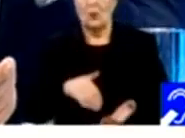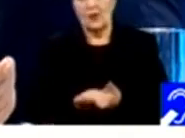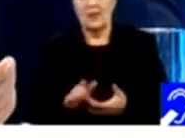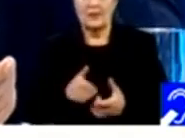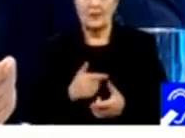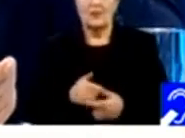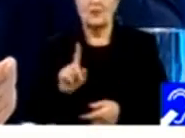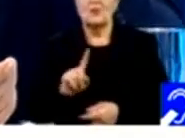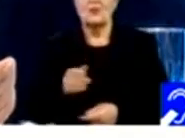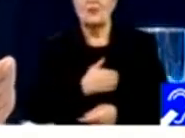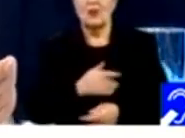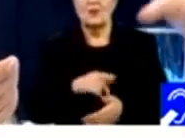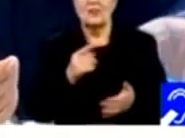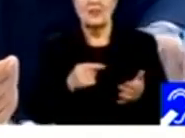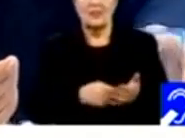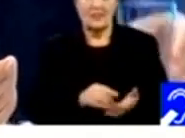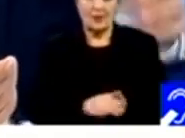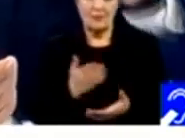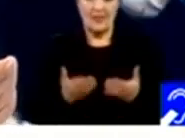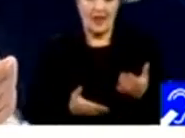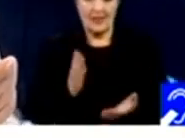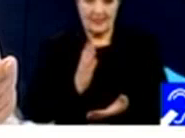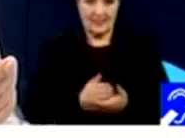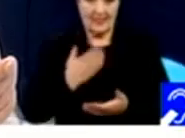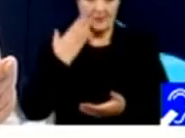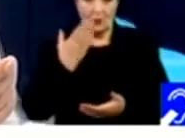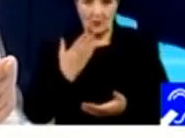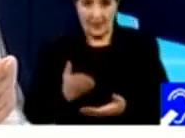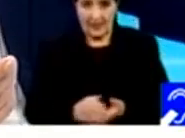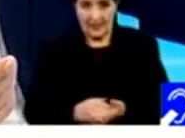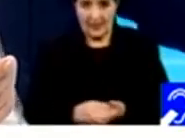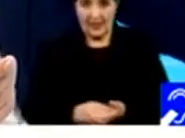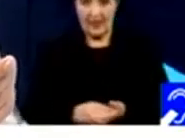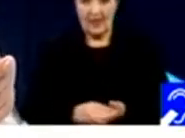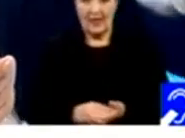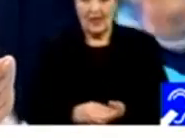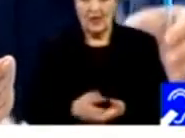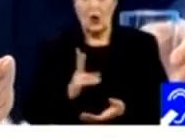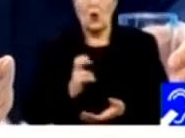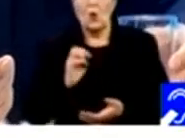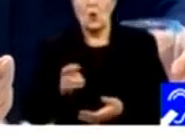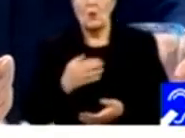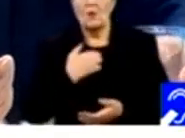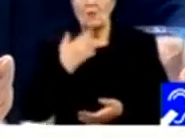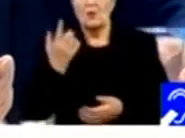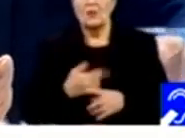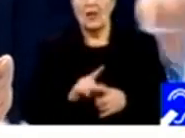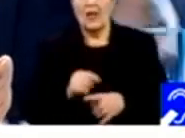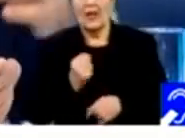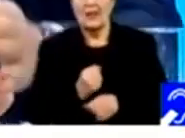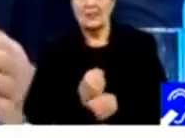Eu de ce vreau să întreb? Dacă sunteți român cum sunteți declarat, cum explicați votul pe care l-ați